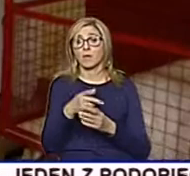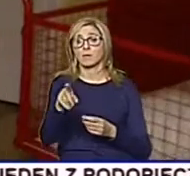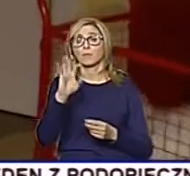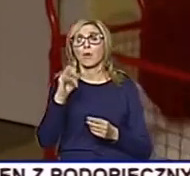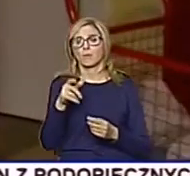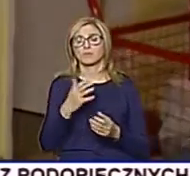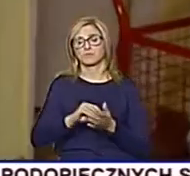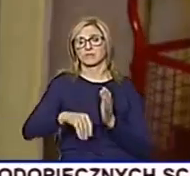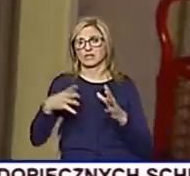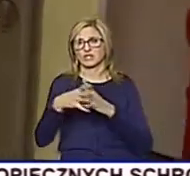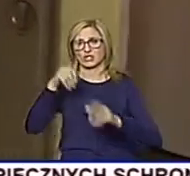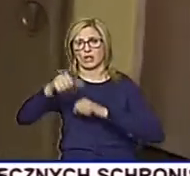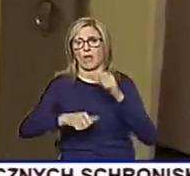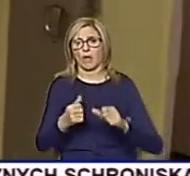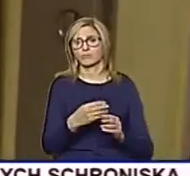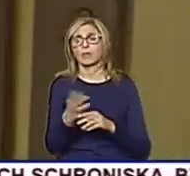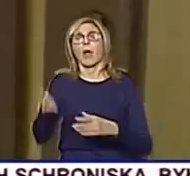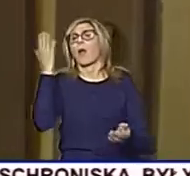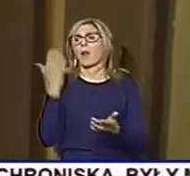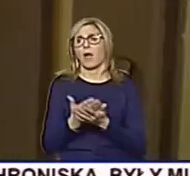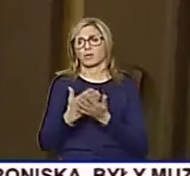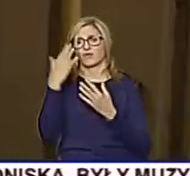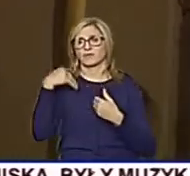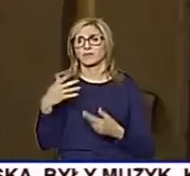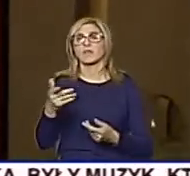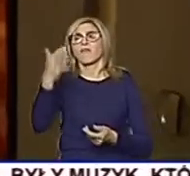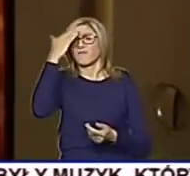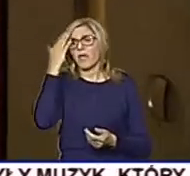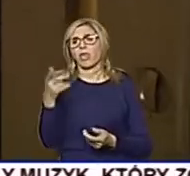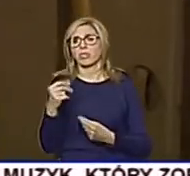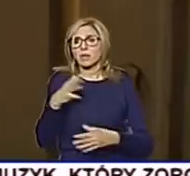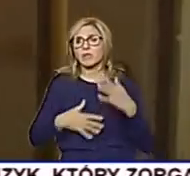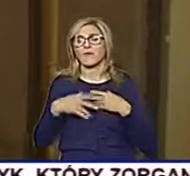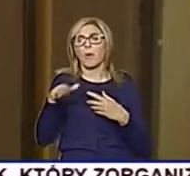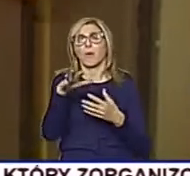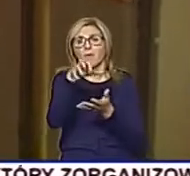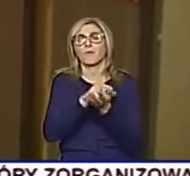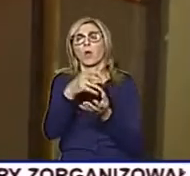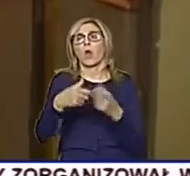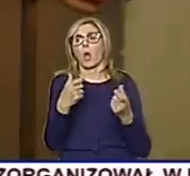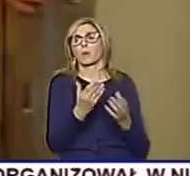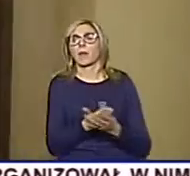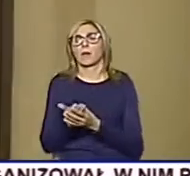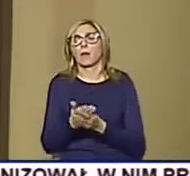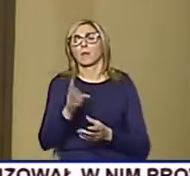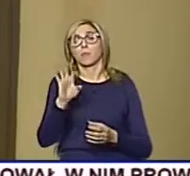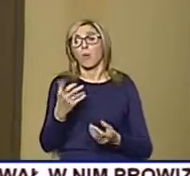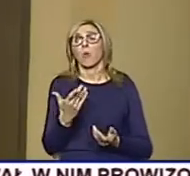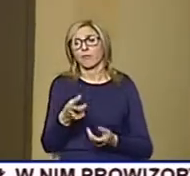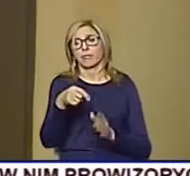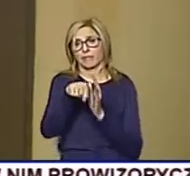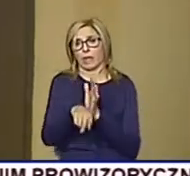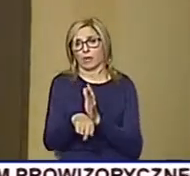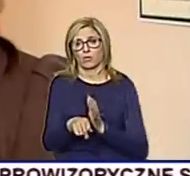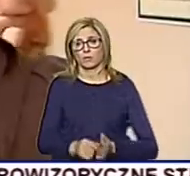podpisana jest na 10 lat. Dlaczego zatem szpitale, choć niezadowolone, korzystają z cateringu? Bo tak jest